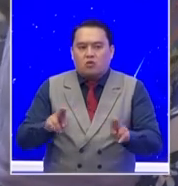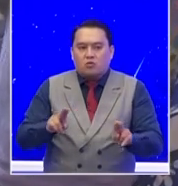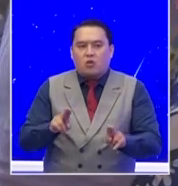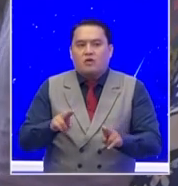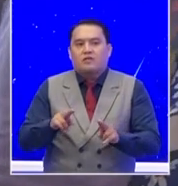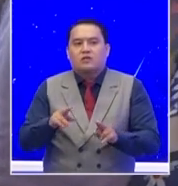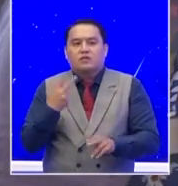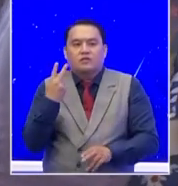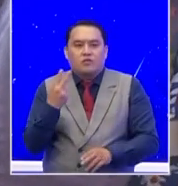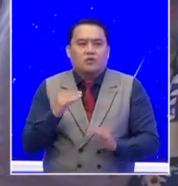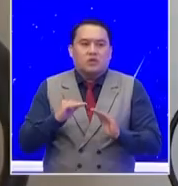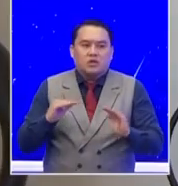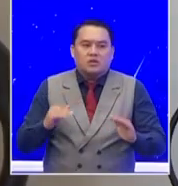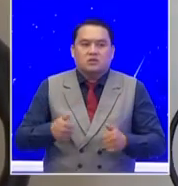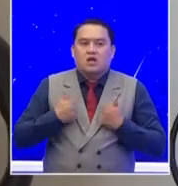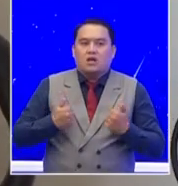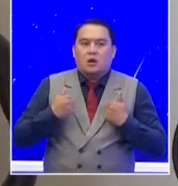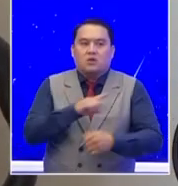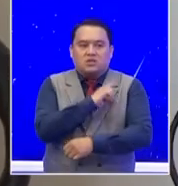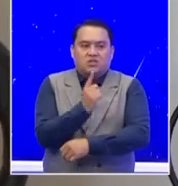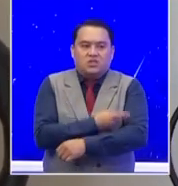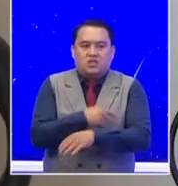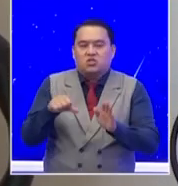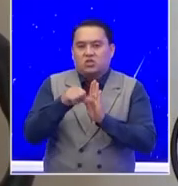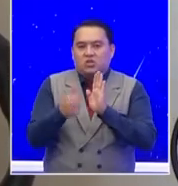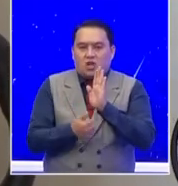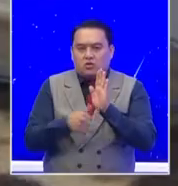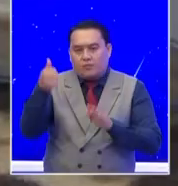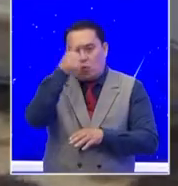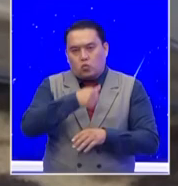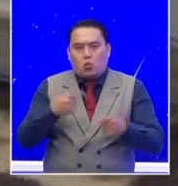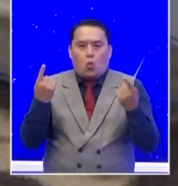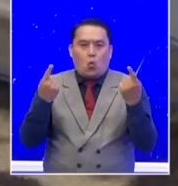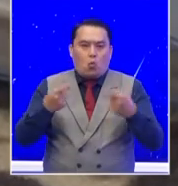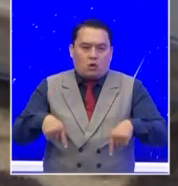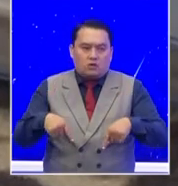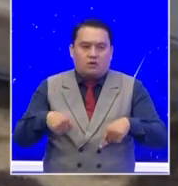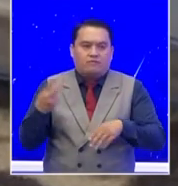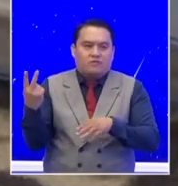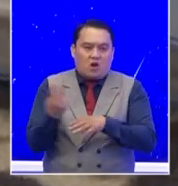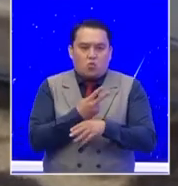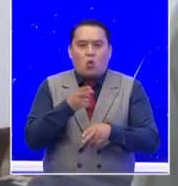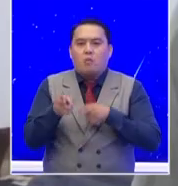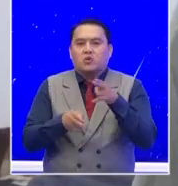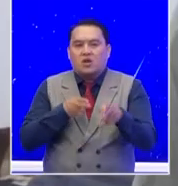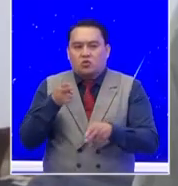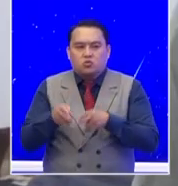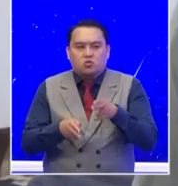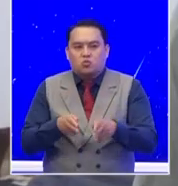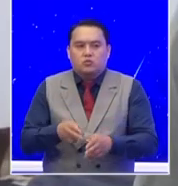детей старалась быть сильной но в 2016 году здоровье ухудшилось и и сделали вторую операцию